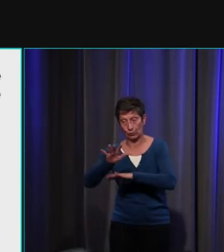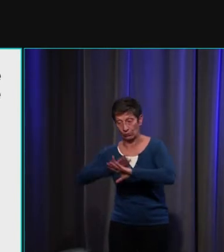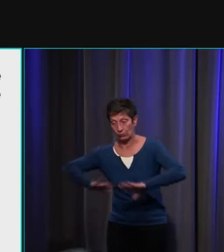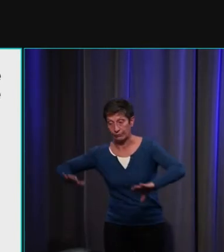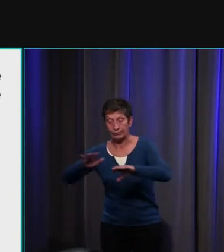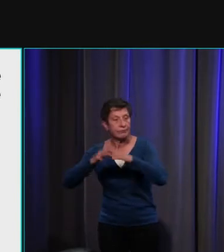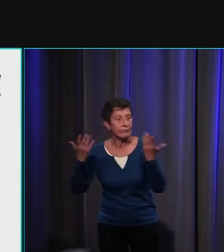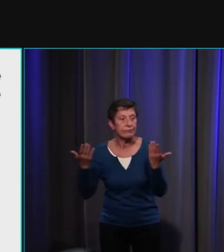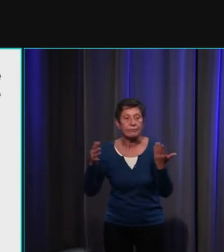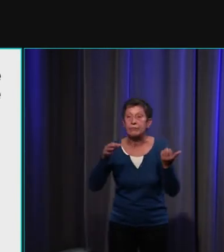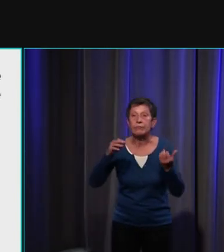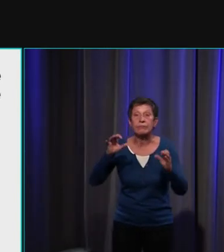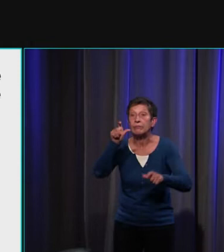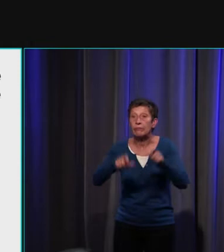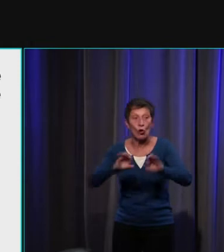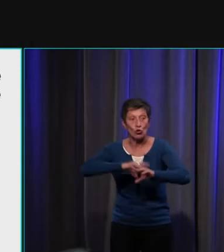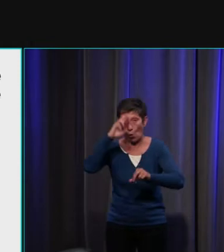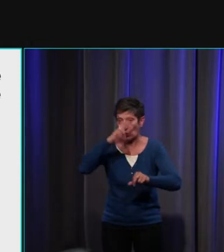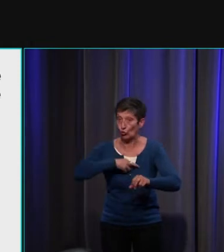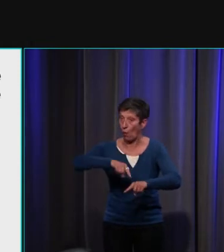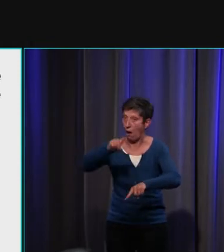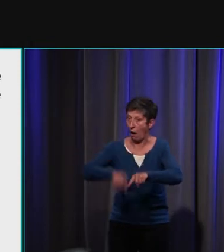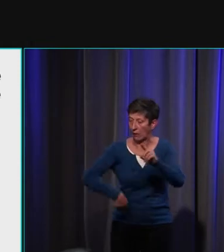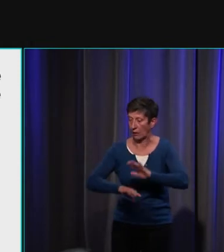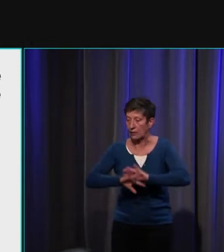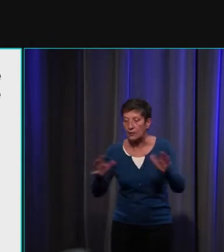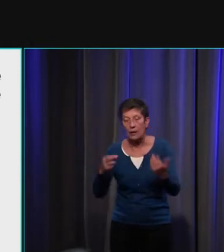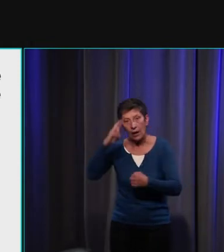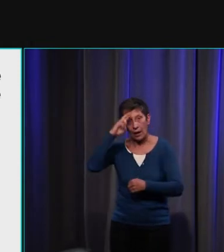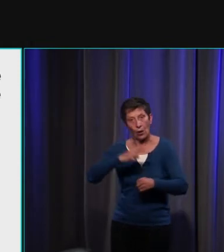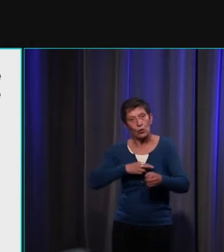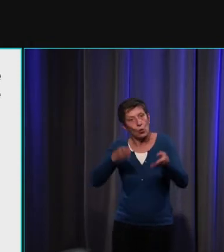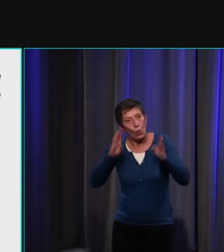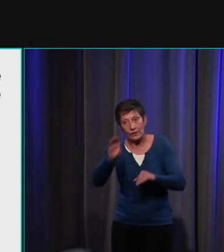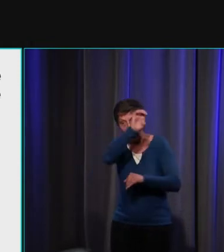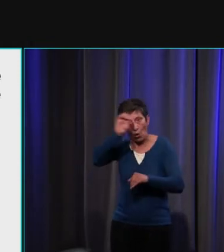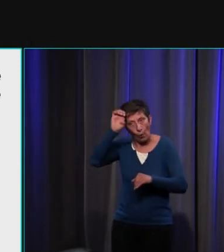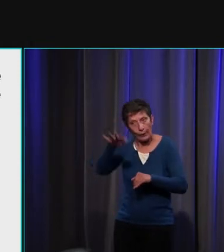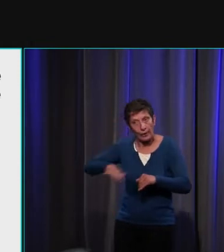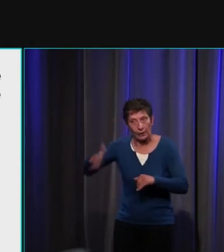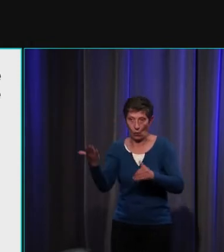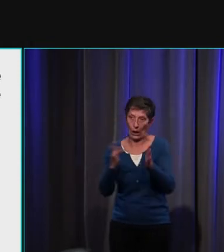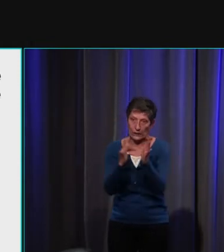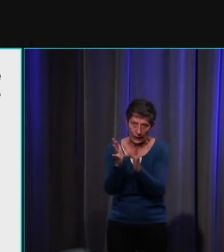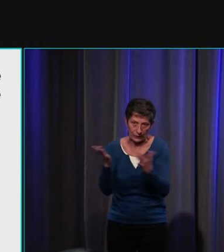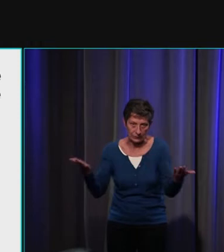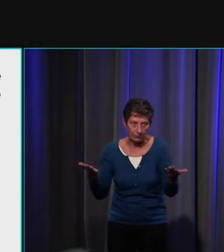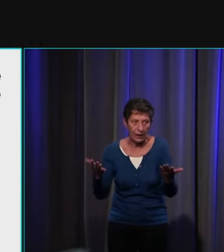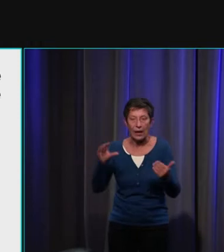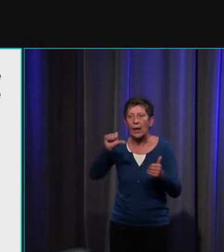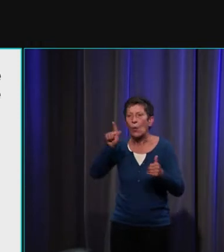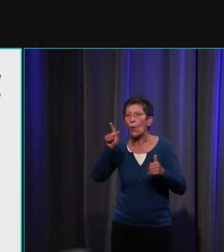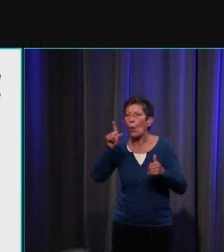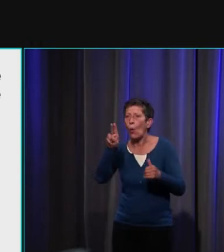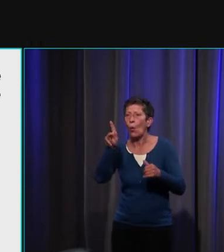est désormais interdite et que la religion officielle de l'empiré et le christianisme et augustin qui